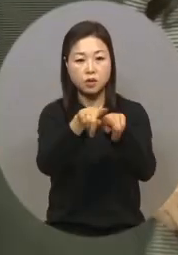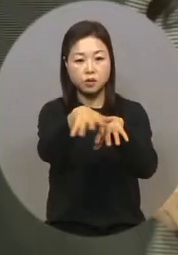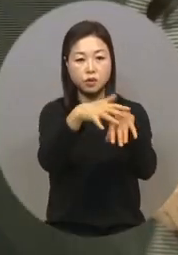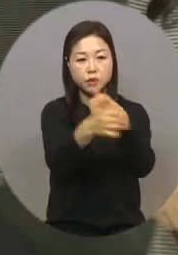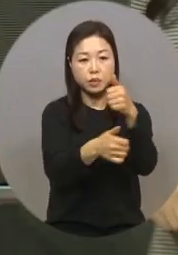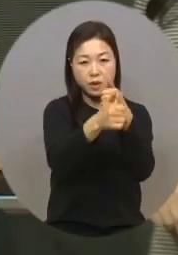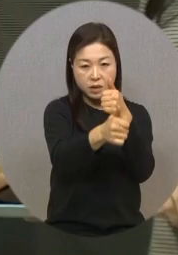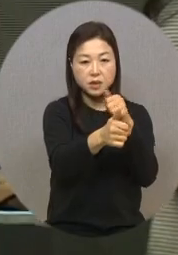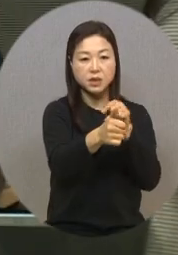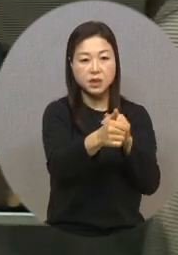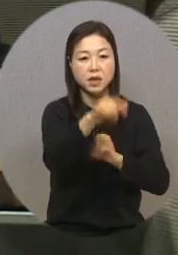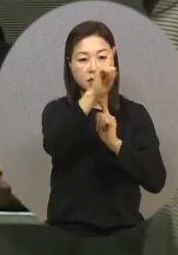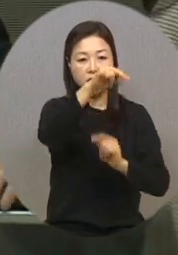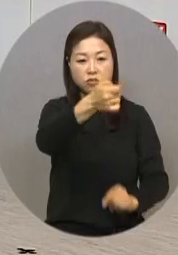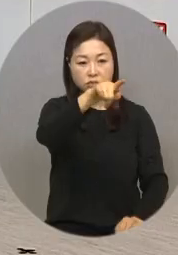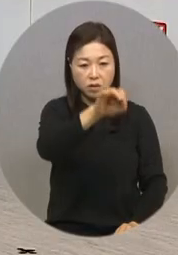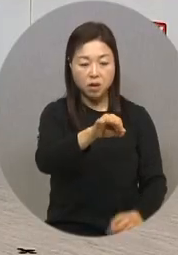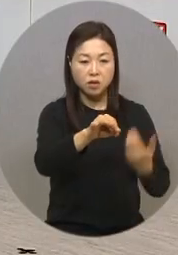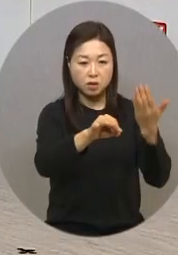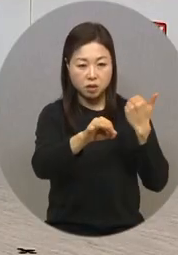공동조직위원장인 이수성 전 국무총리,